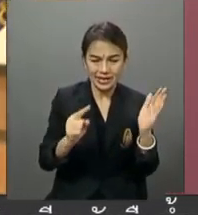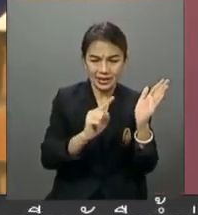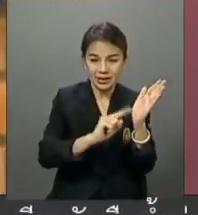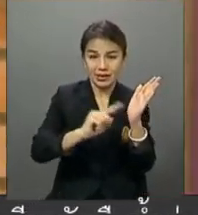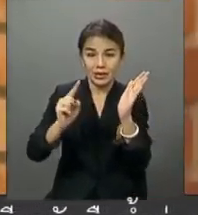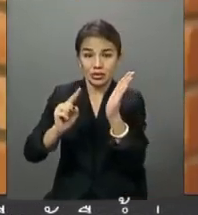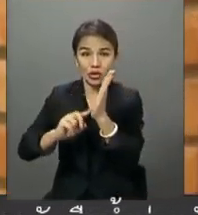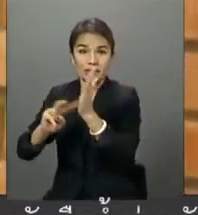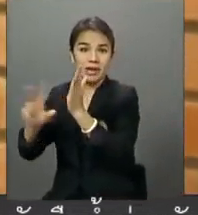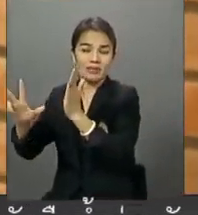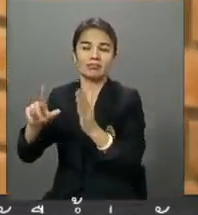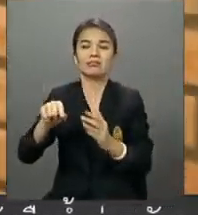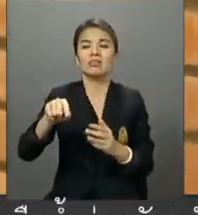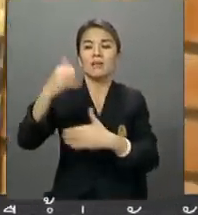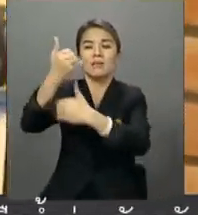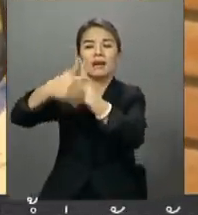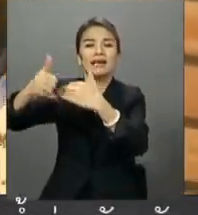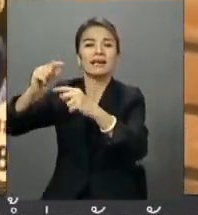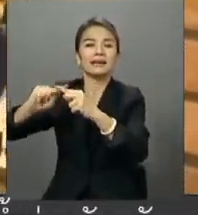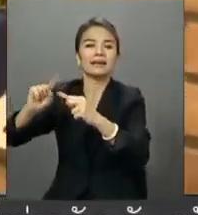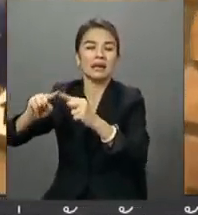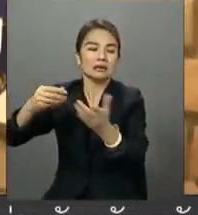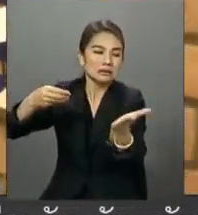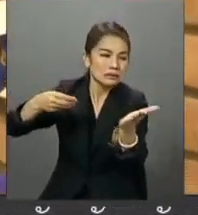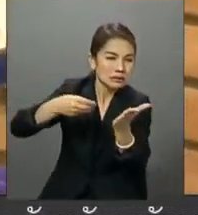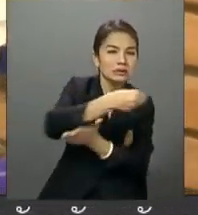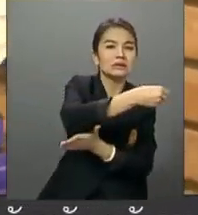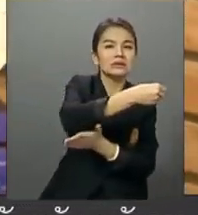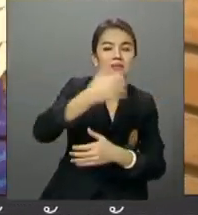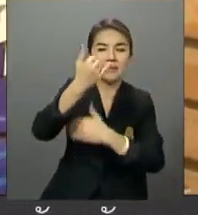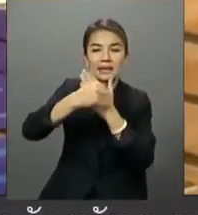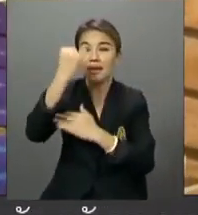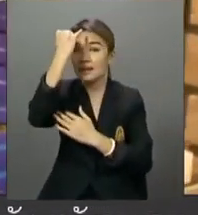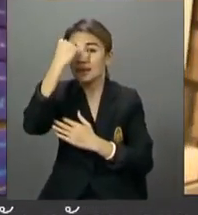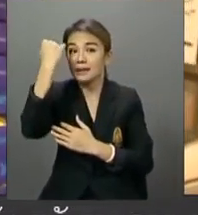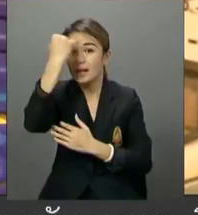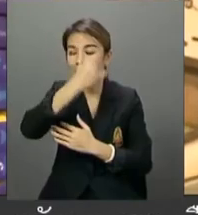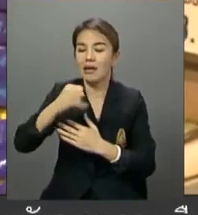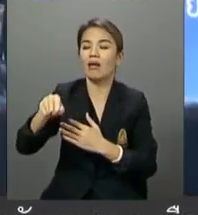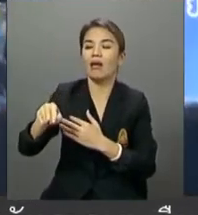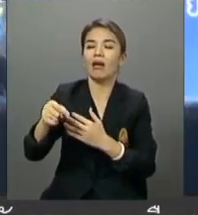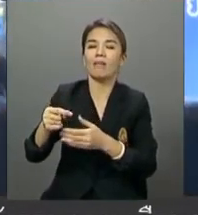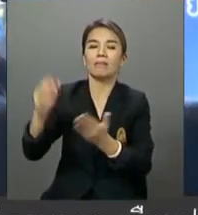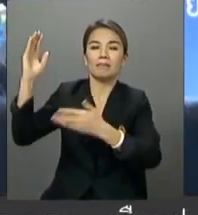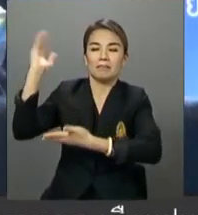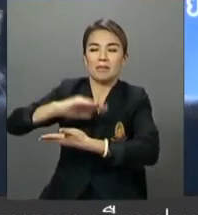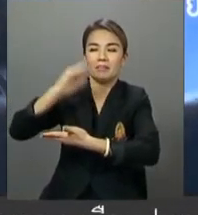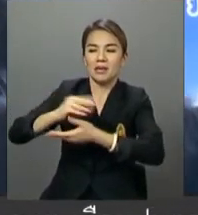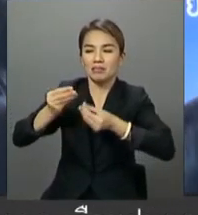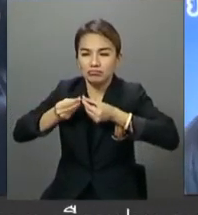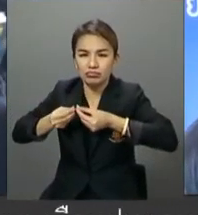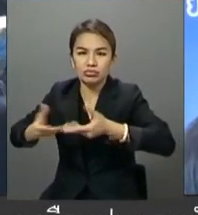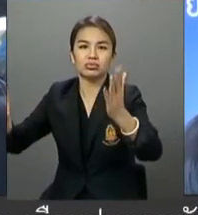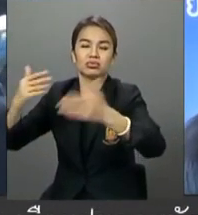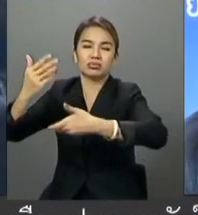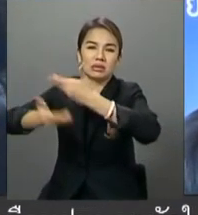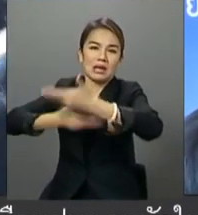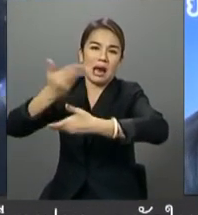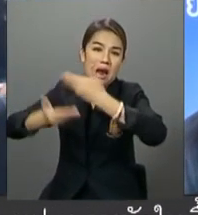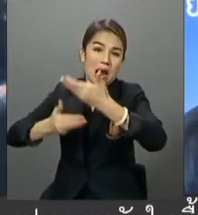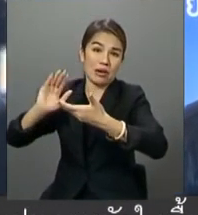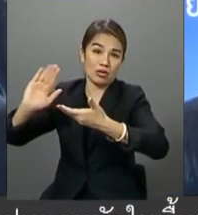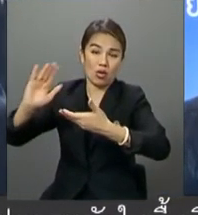ได้รับการซื้อลิขสิทธิ์โดยสำนักพิมพ์อิตาลีนำไปแปลและกระจายสู่ตลาดต่างประเทศปัจจุบันนักเขียนสาวเข้าสู่การทำง